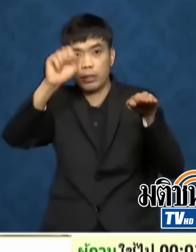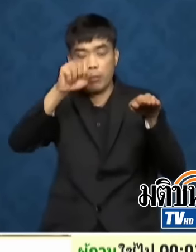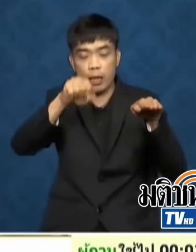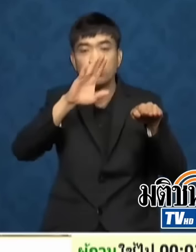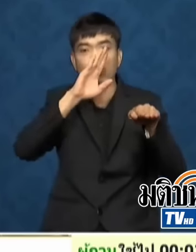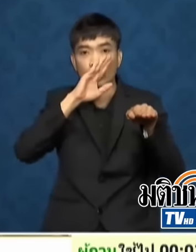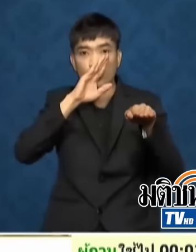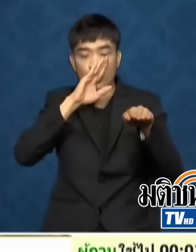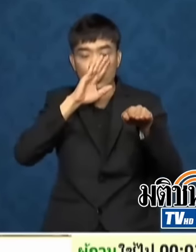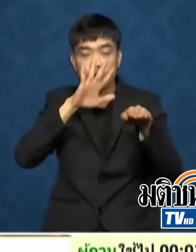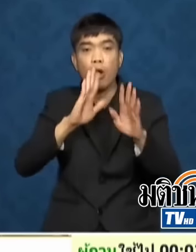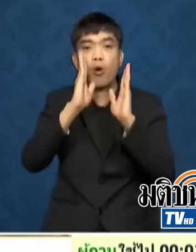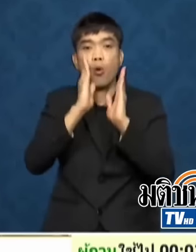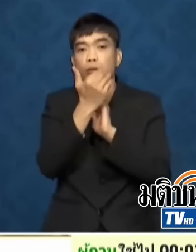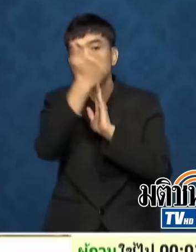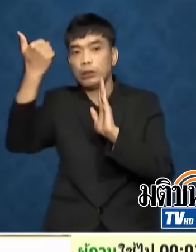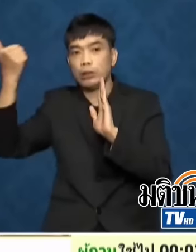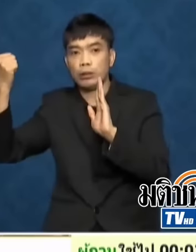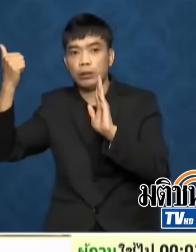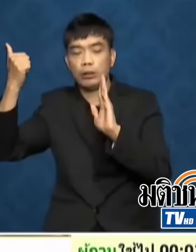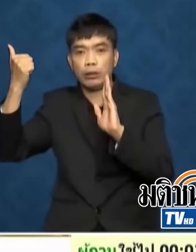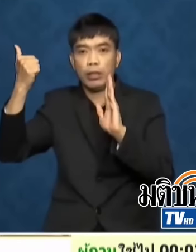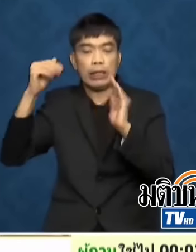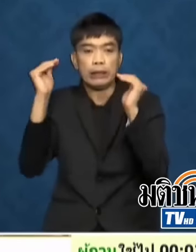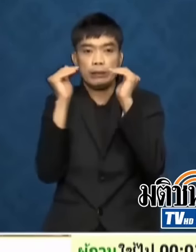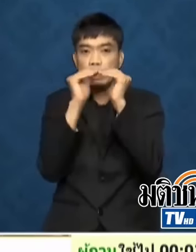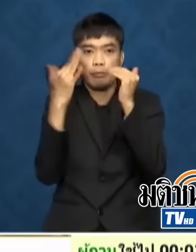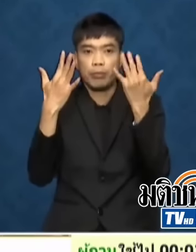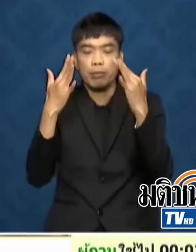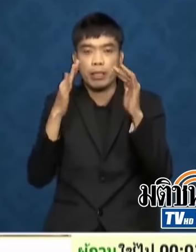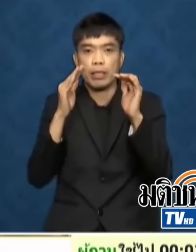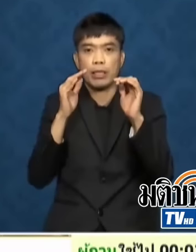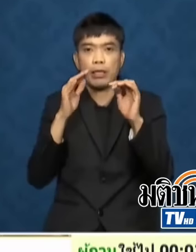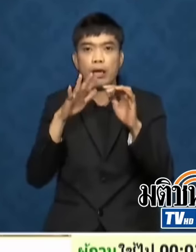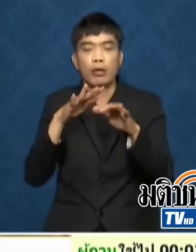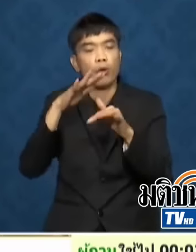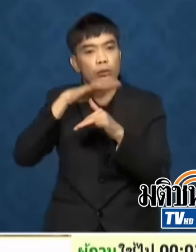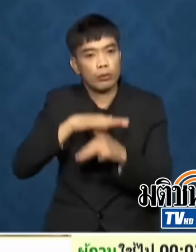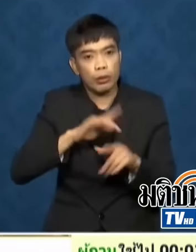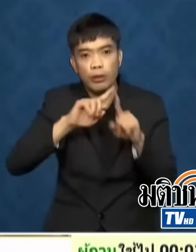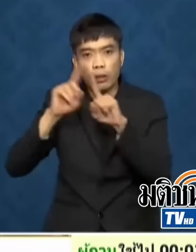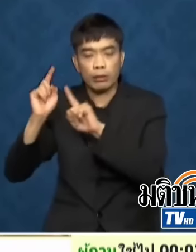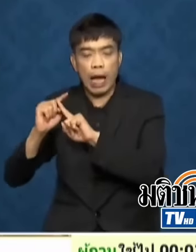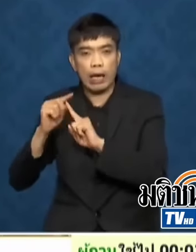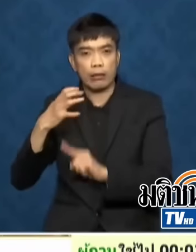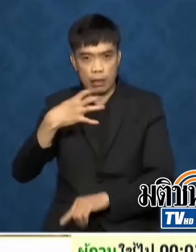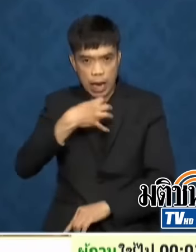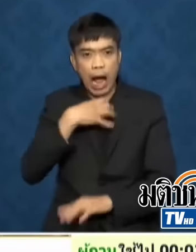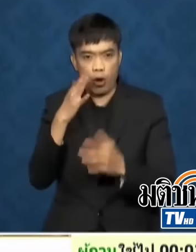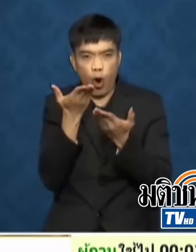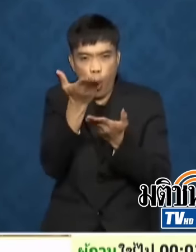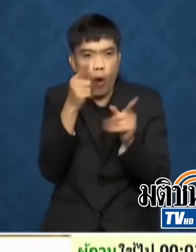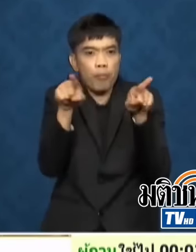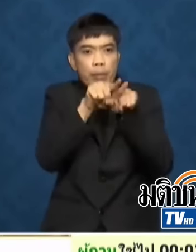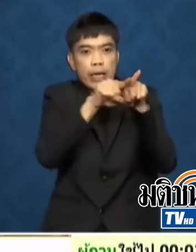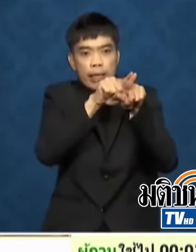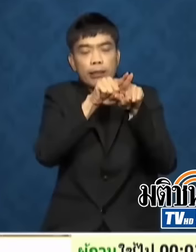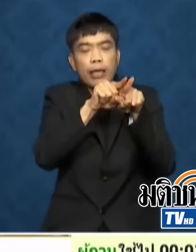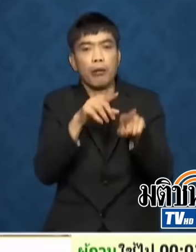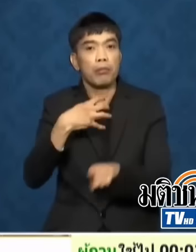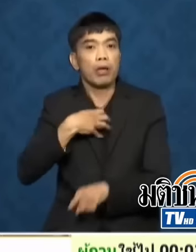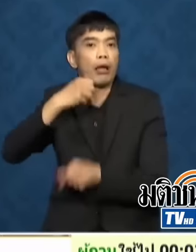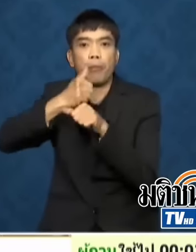รับความเป็นธรรมคนอื่นไม่สามารถได้รับสิทธิ์ในลักษณะนี้ได้นั่นหมายความว่าในแง่ของกระบวน